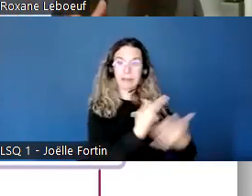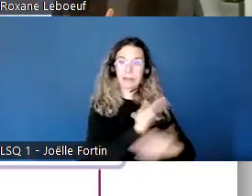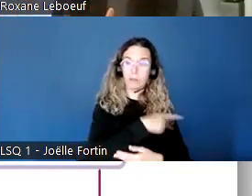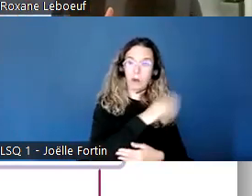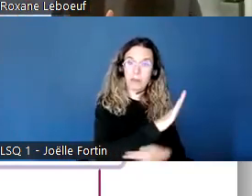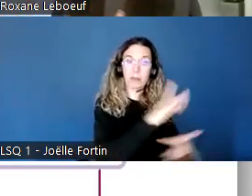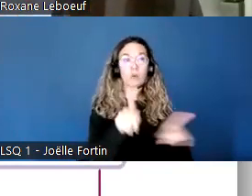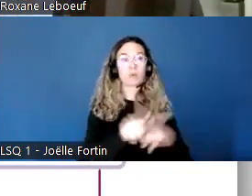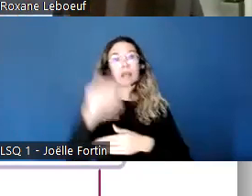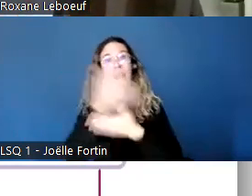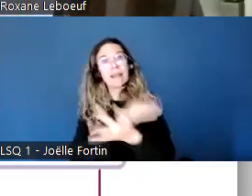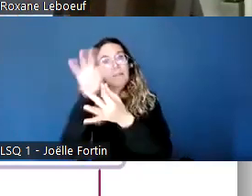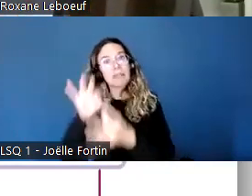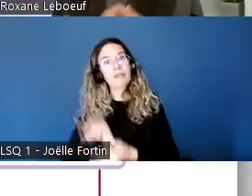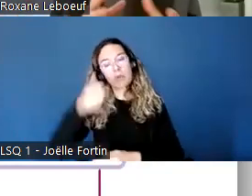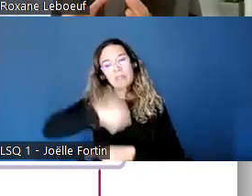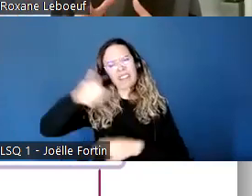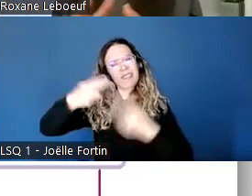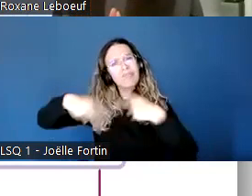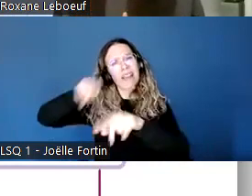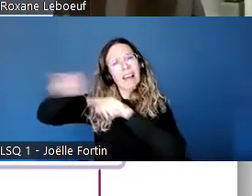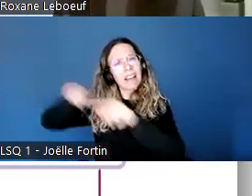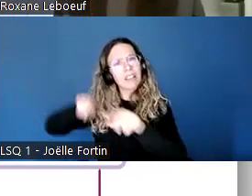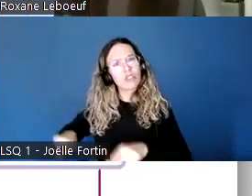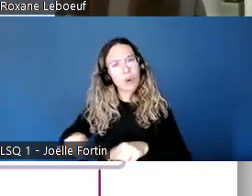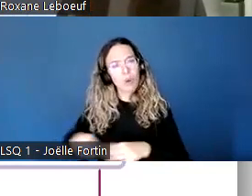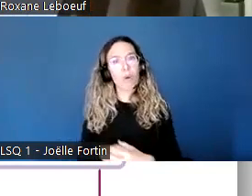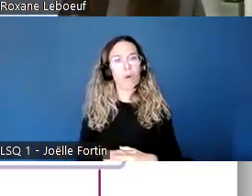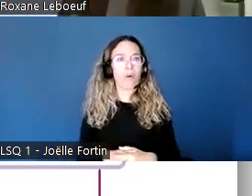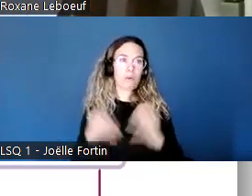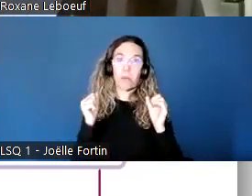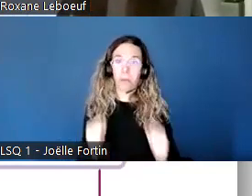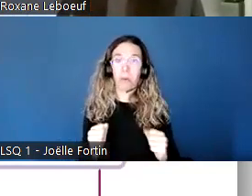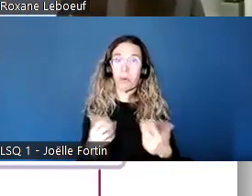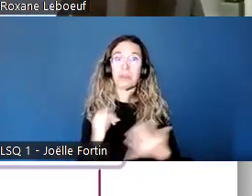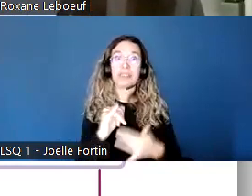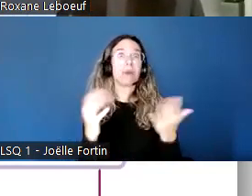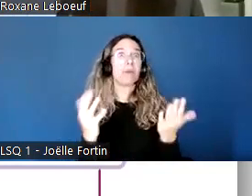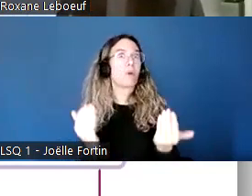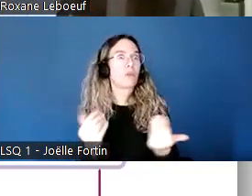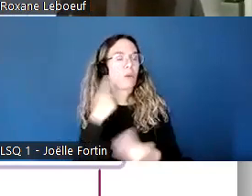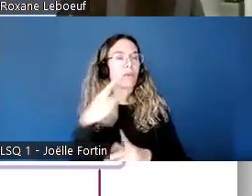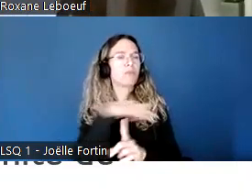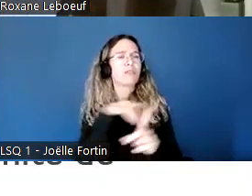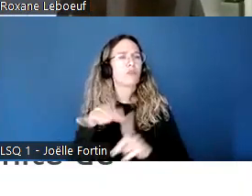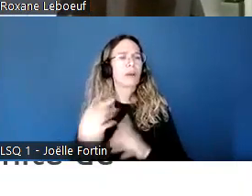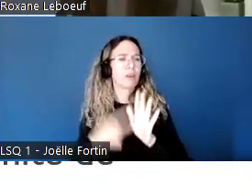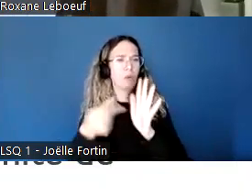aussi une liste plus spécifique par certaines régions, donc qui peuvent être appelées en cas de besoin pour certaines situations.